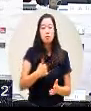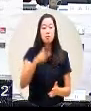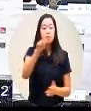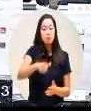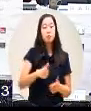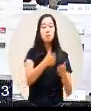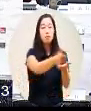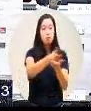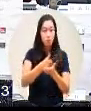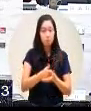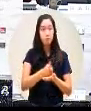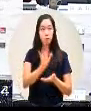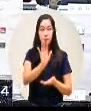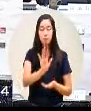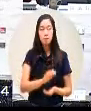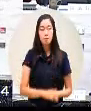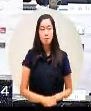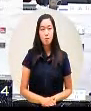吼，